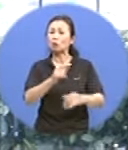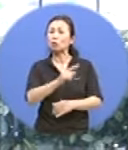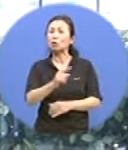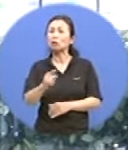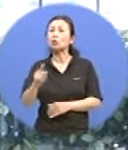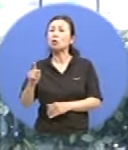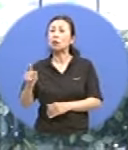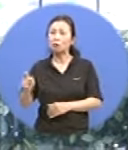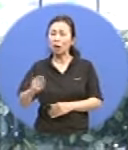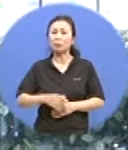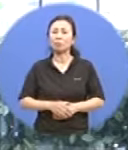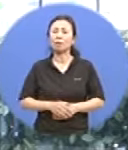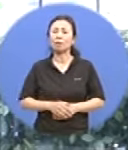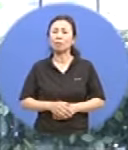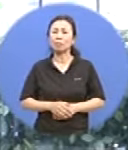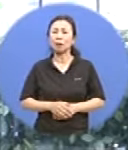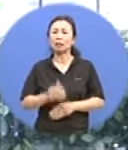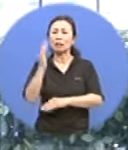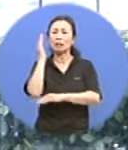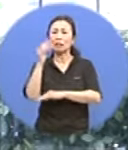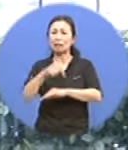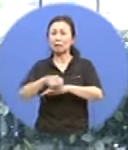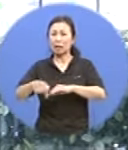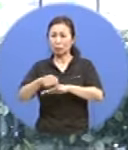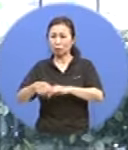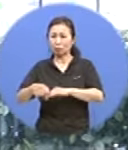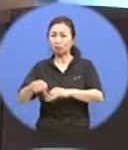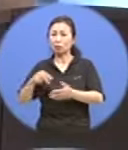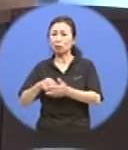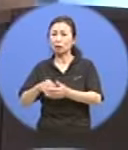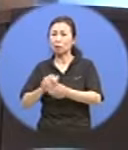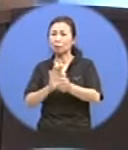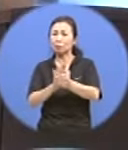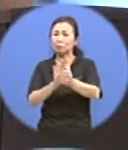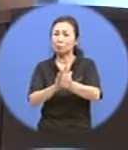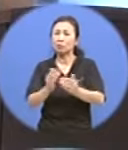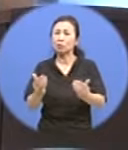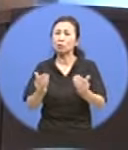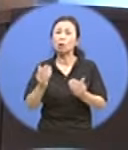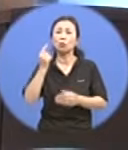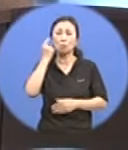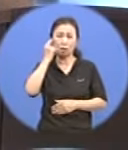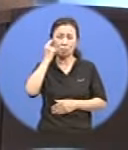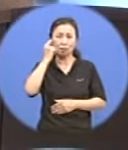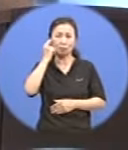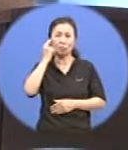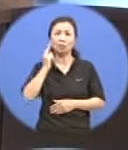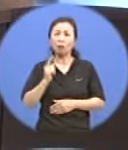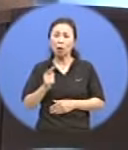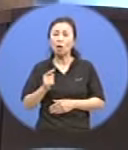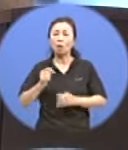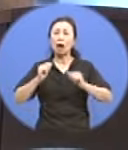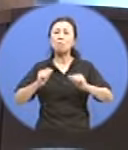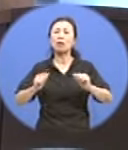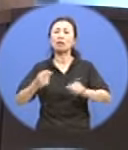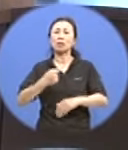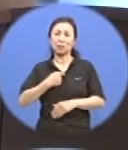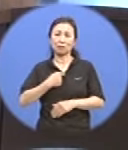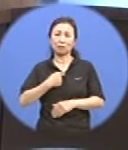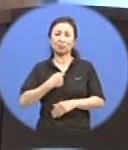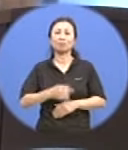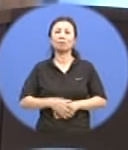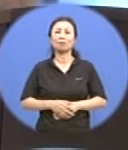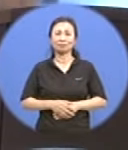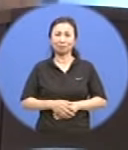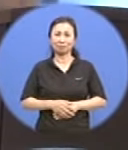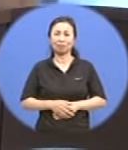にはやっぱり政策の手っていうのは随分いると思うんですよ。だからまあそういうことを一生懸命やってますね。でその中でも